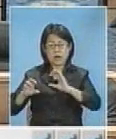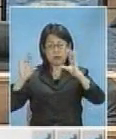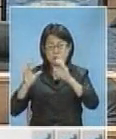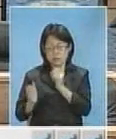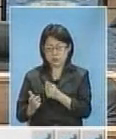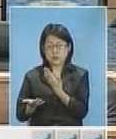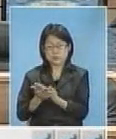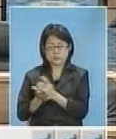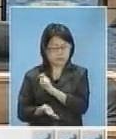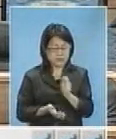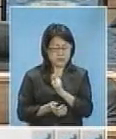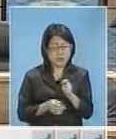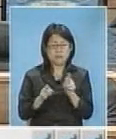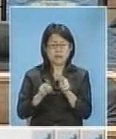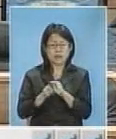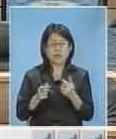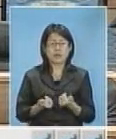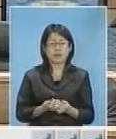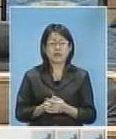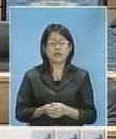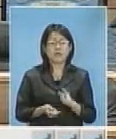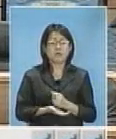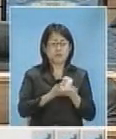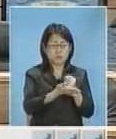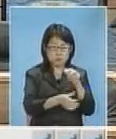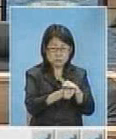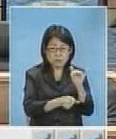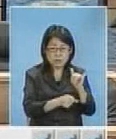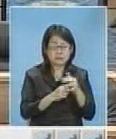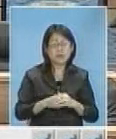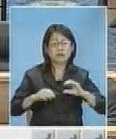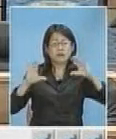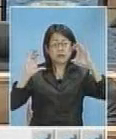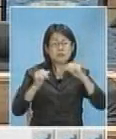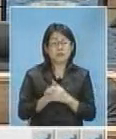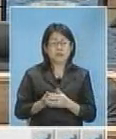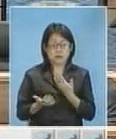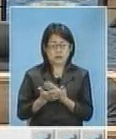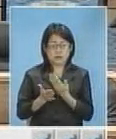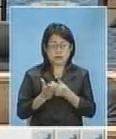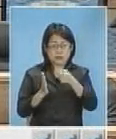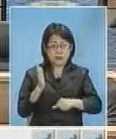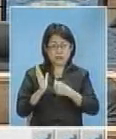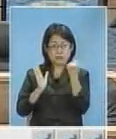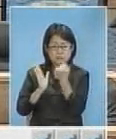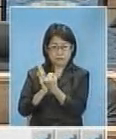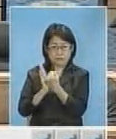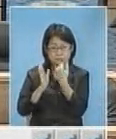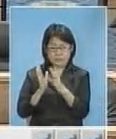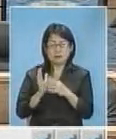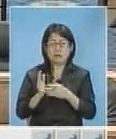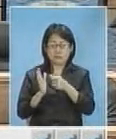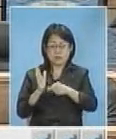ยไม่พออีกเหรอครับรัฐบาลนี้ลดอัตราภาษีนิติบุคคลให้กับธนาคารพาณิชย์